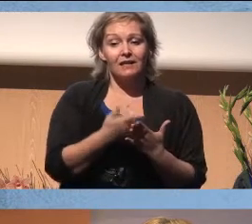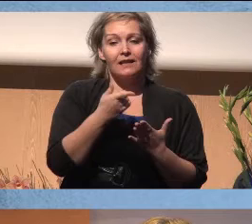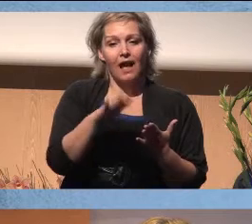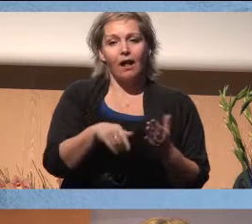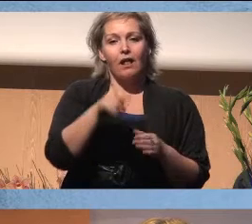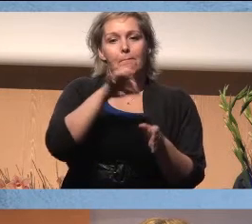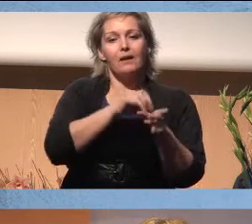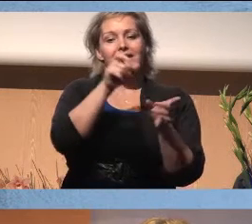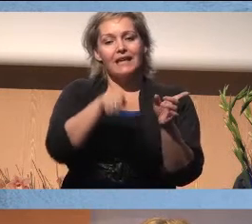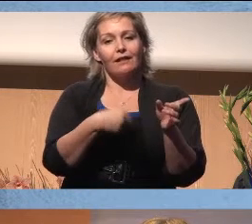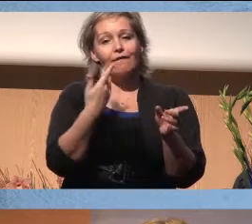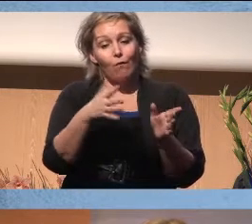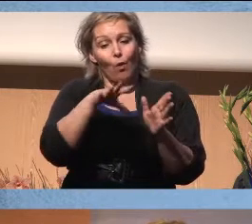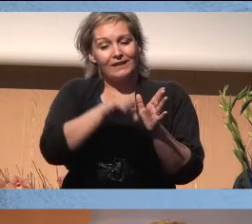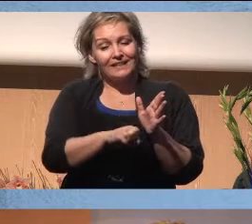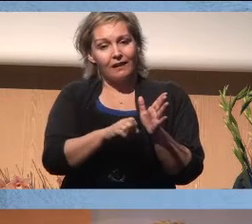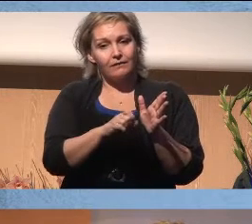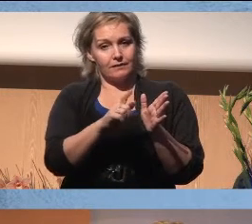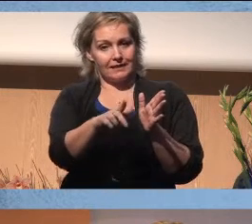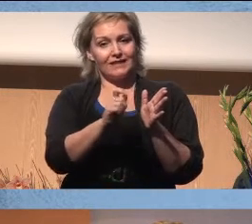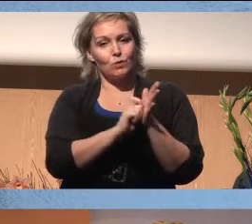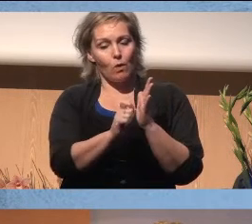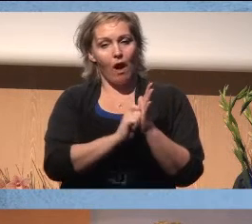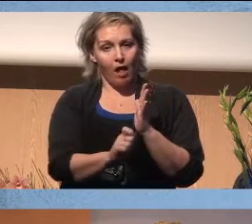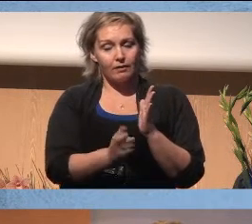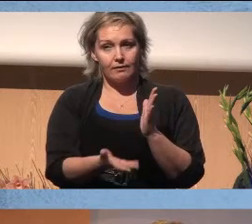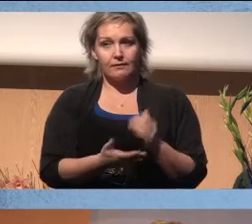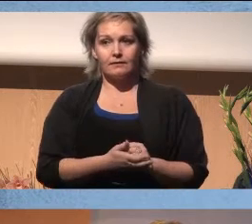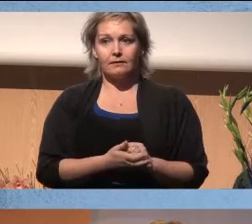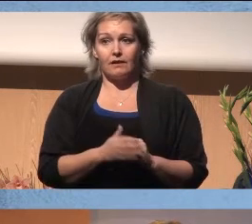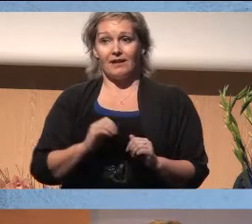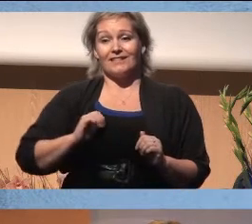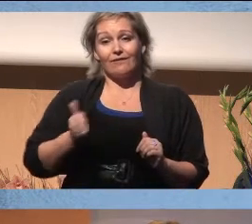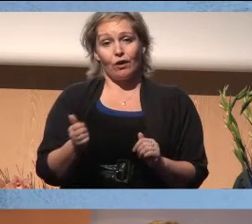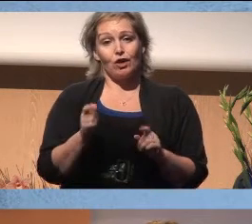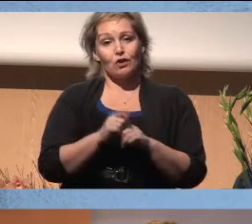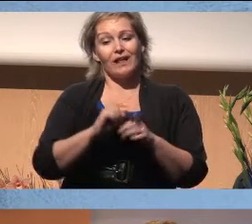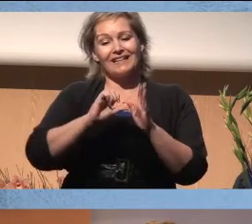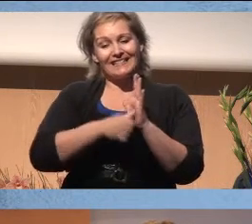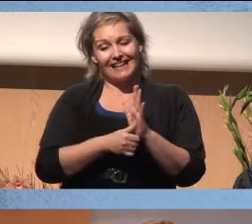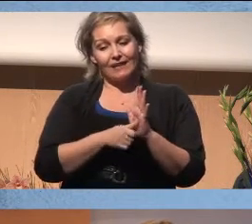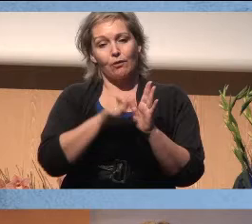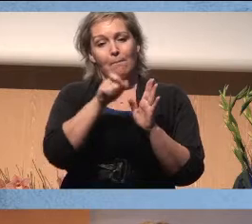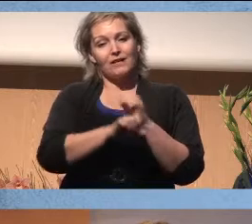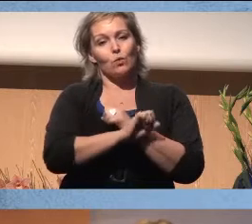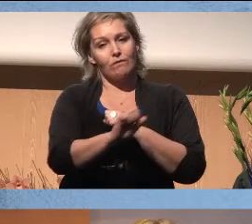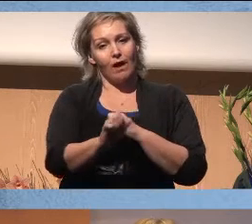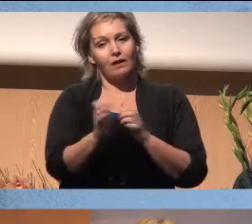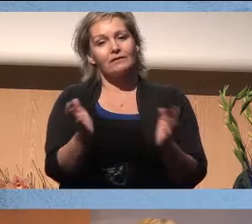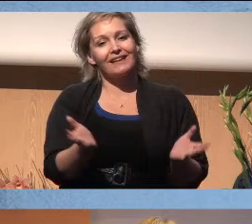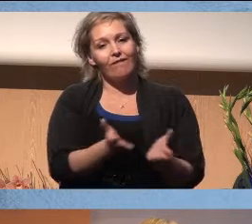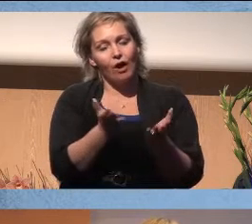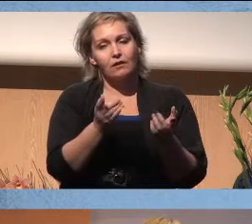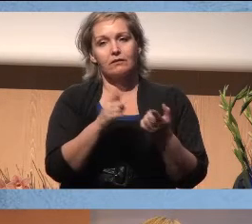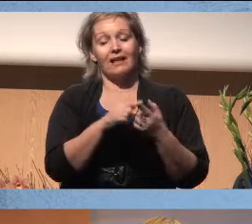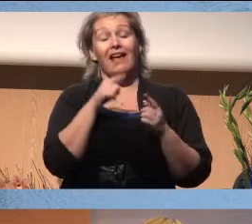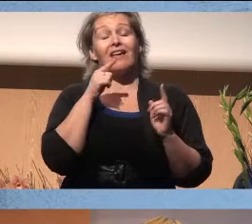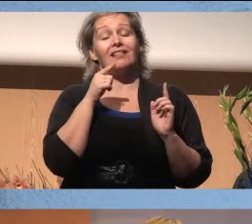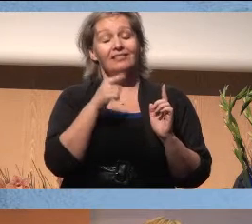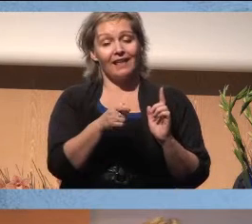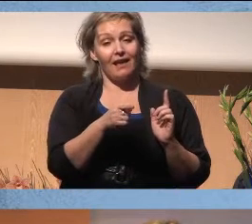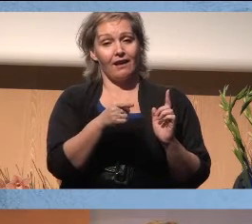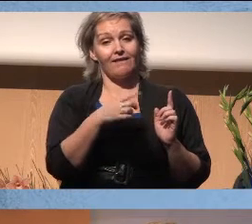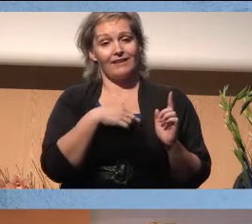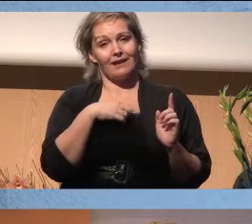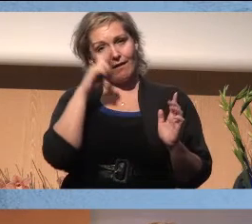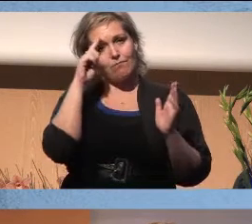at pasienten får tilgang til journalen sin. Selvfølgelig slik at sikkerhet og personvern skal ivaretas, det har vi